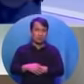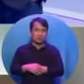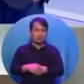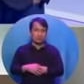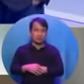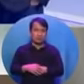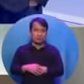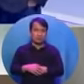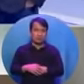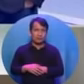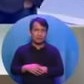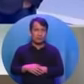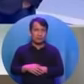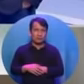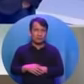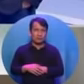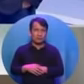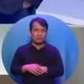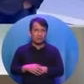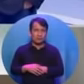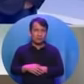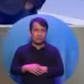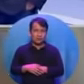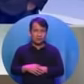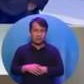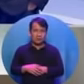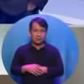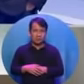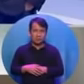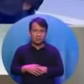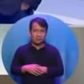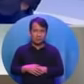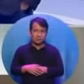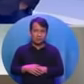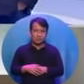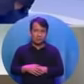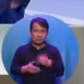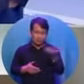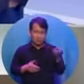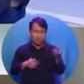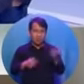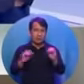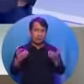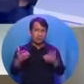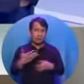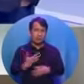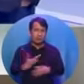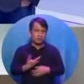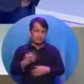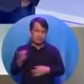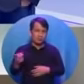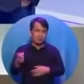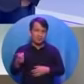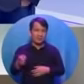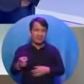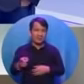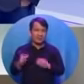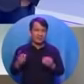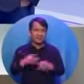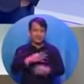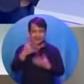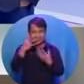lang po, sir. Mr. Bringas. Sir, may tatabihin lang po ako, sir. Wala naman kami sama ng loob. Siya may sama ng loob sa amin,